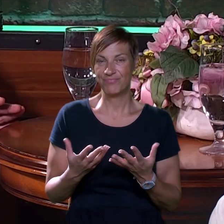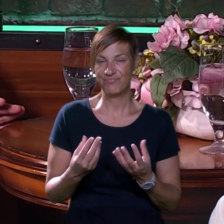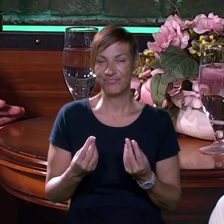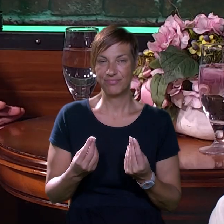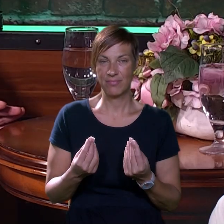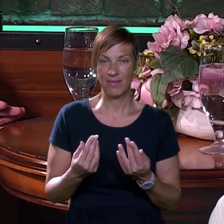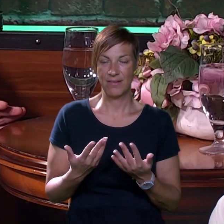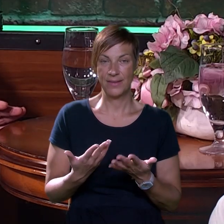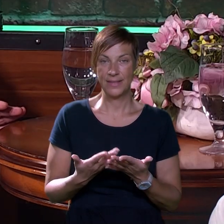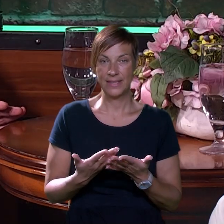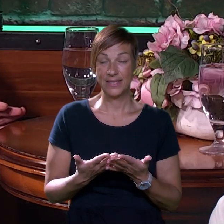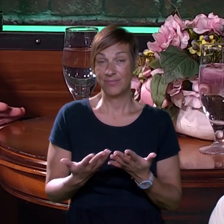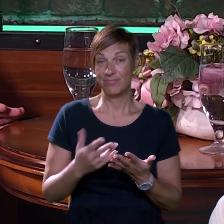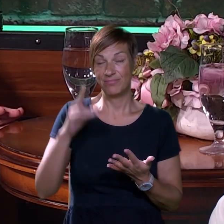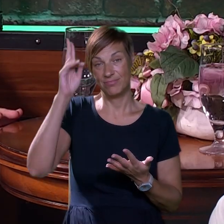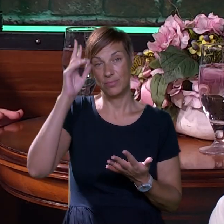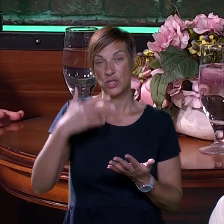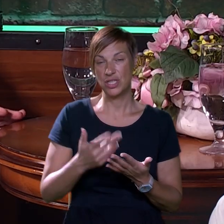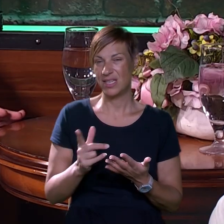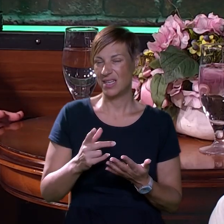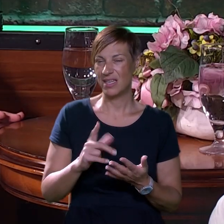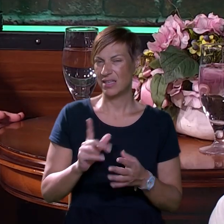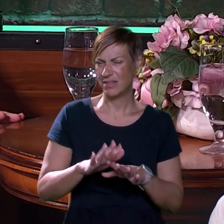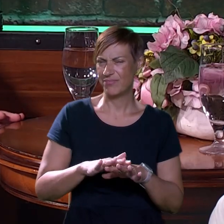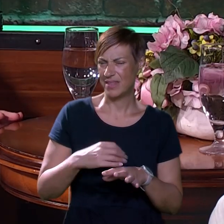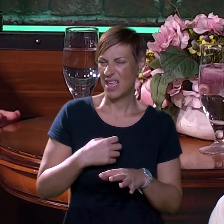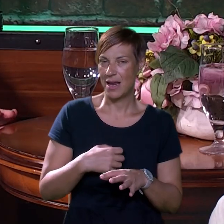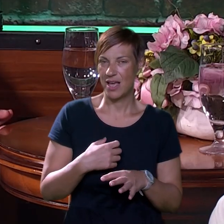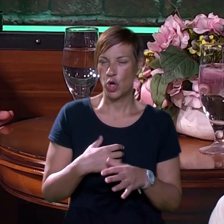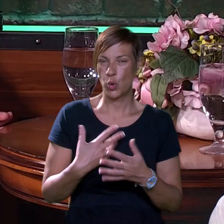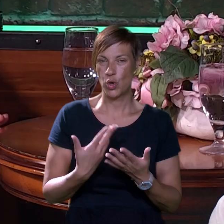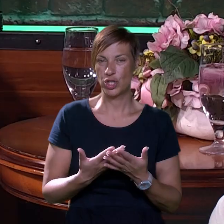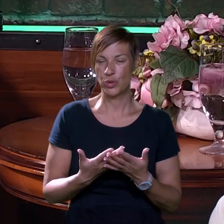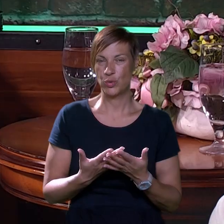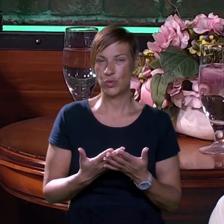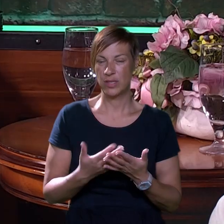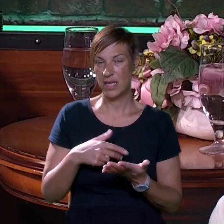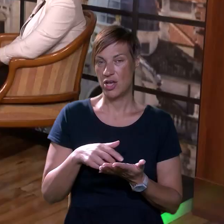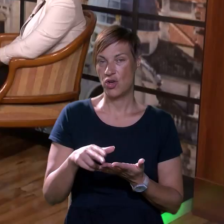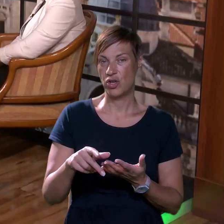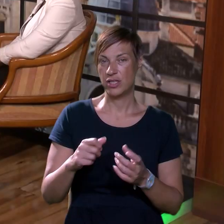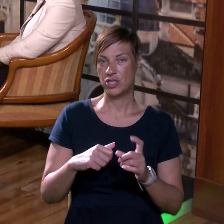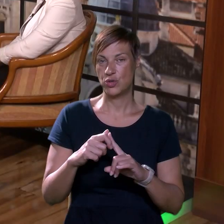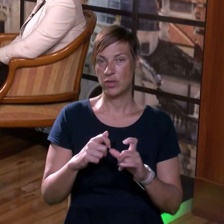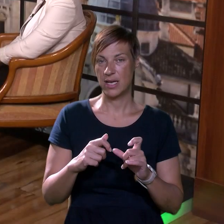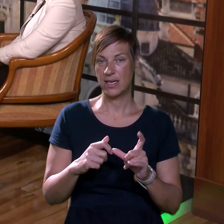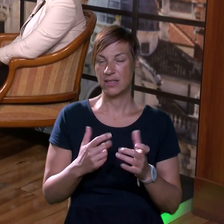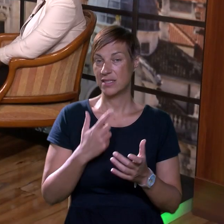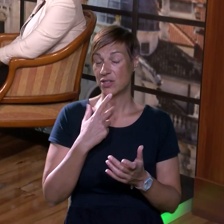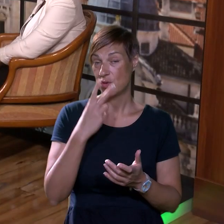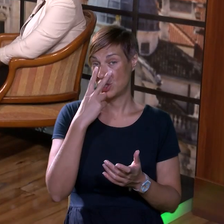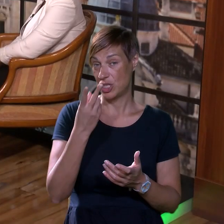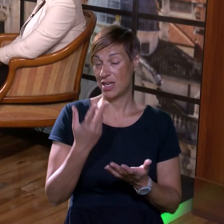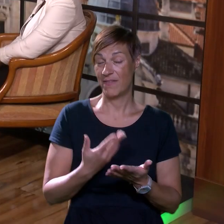nekakav, pa možda čak i neku nelagodu, čak i otići u Caritas, ko će ga